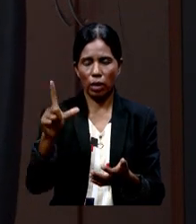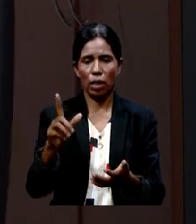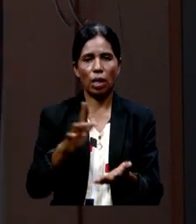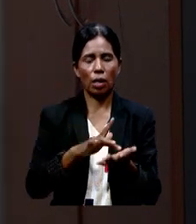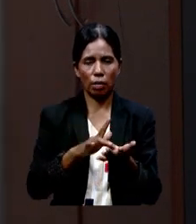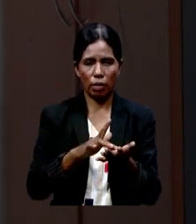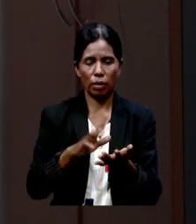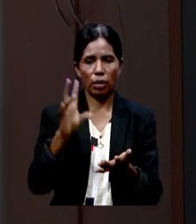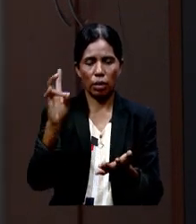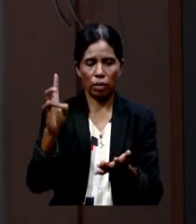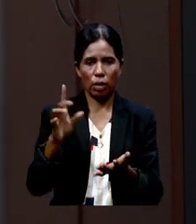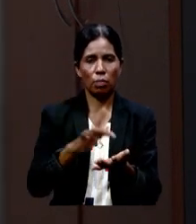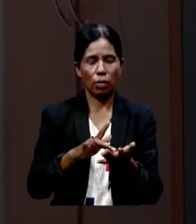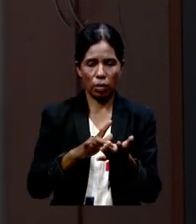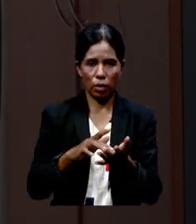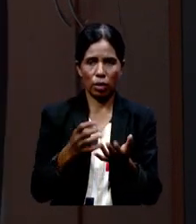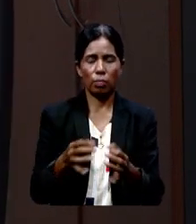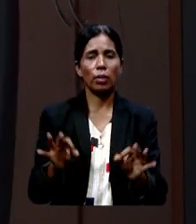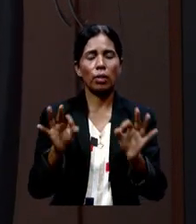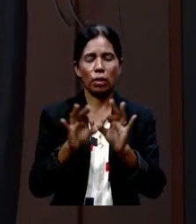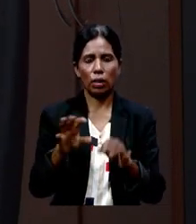ne iha 8 significa total ne